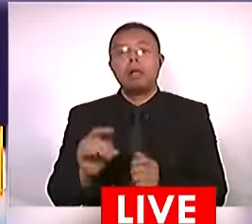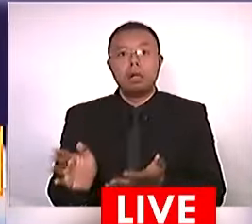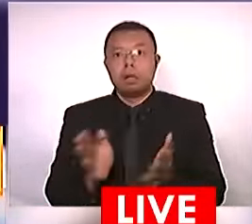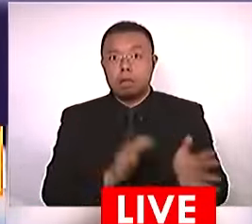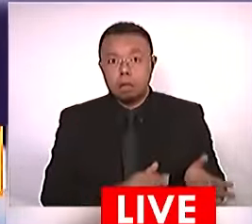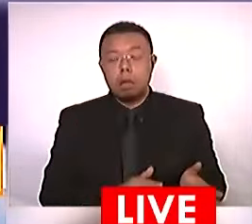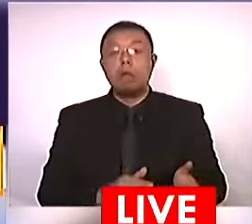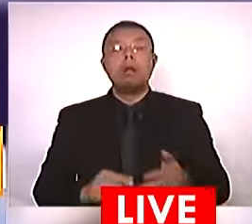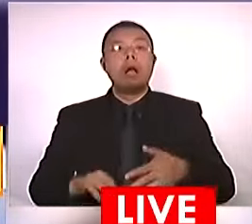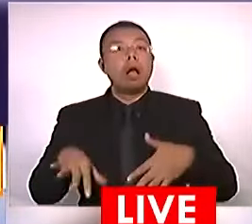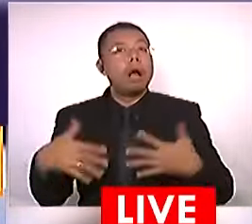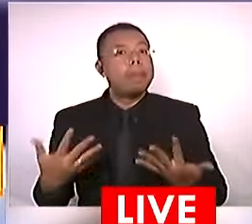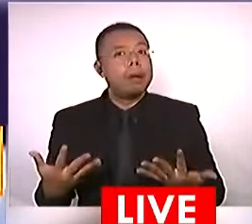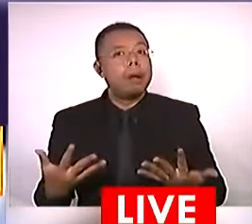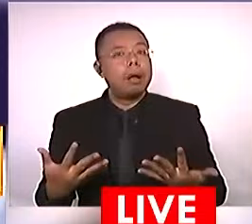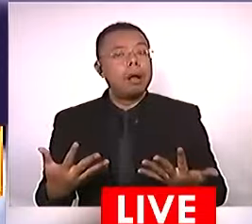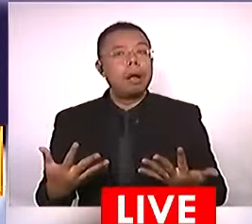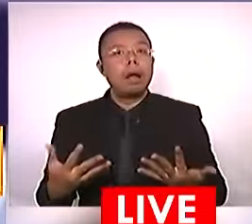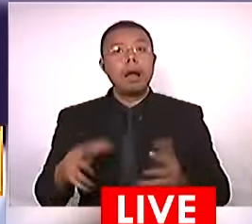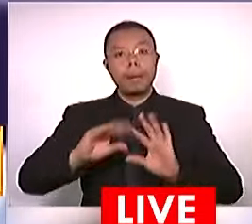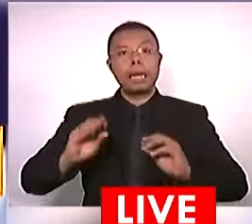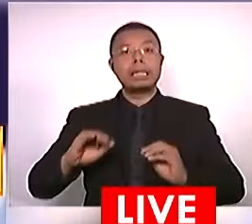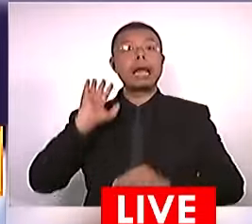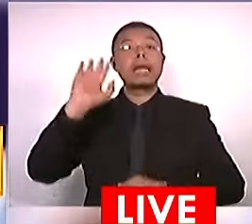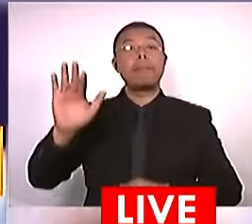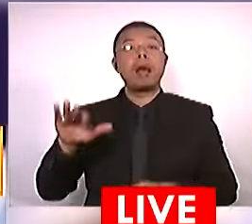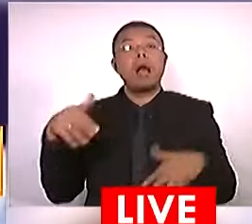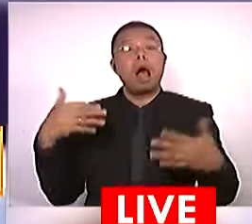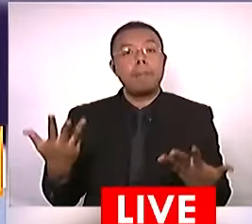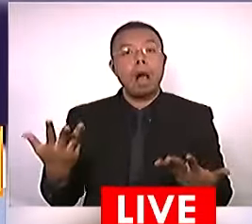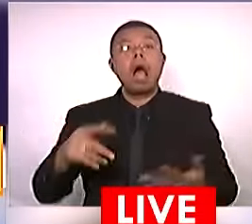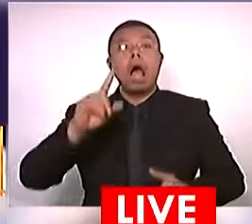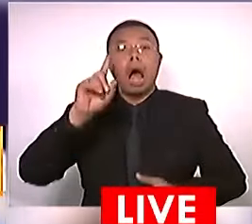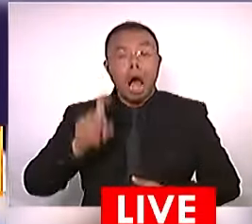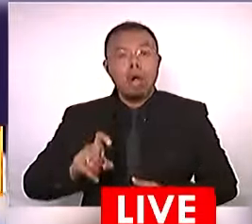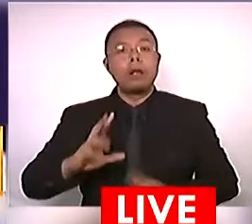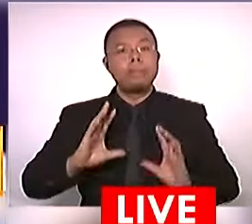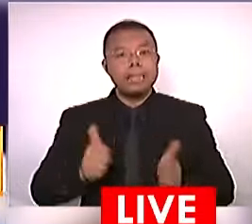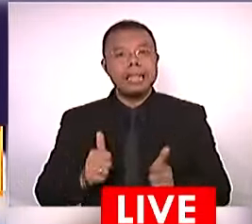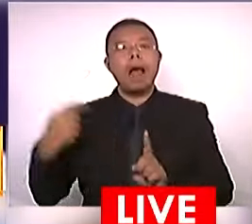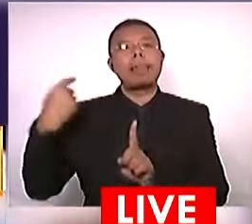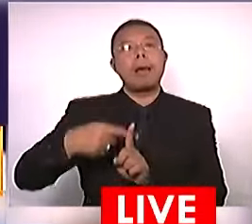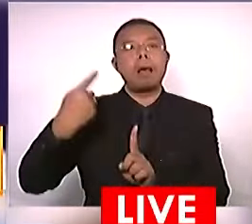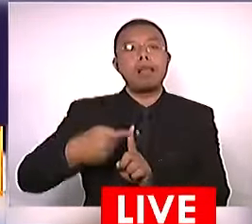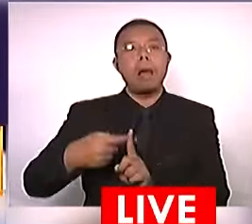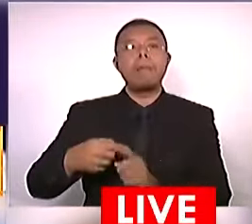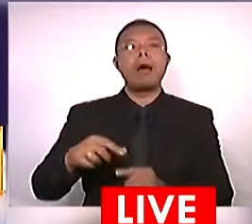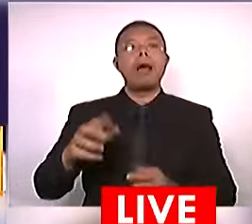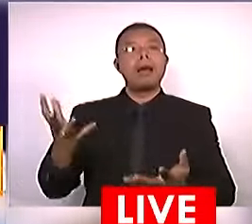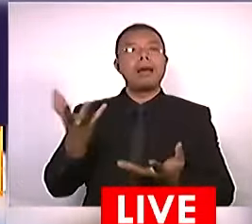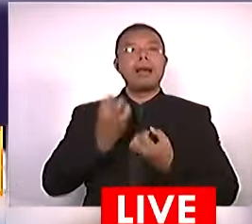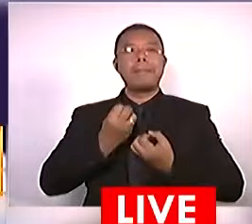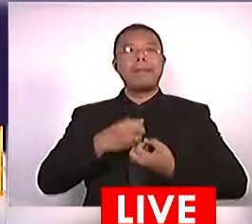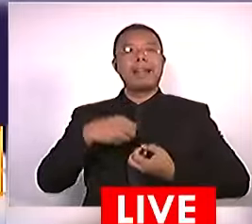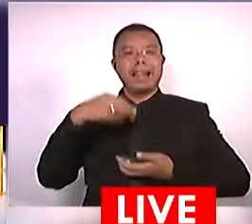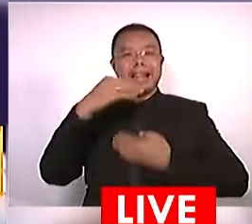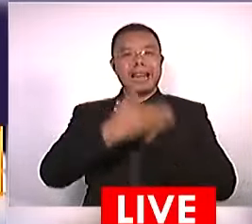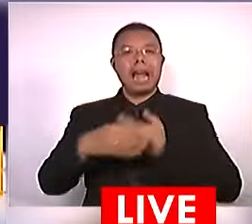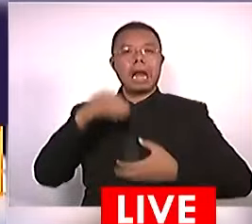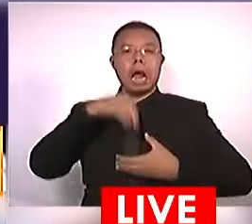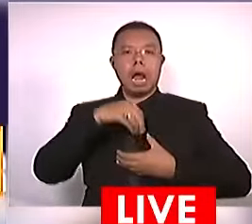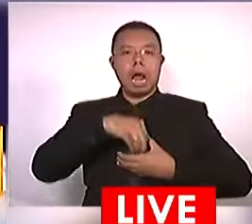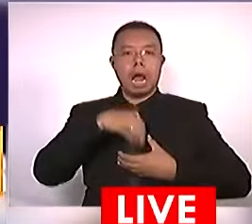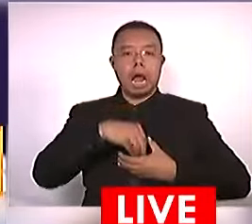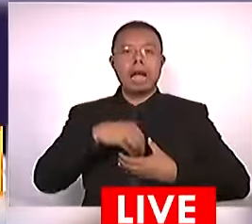lalu apa PR kita ke depan PR kita ke depan harus bisa menambah penerimaan negara untuk itu kami